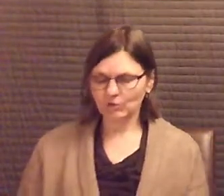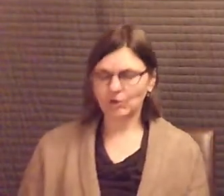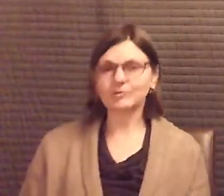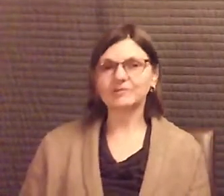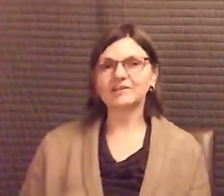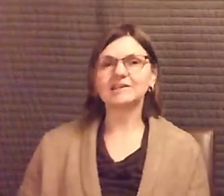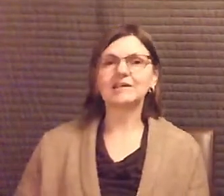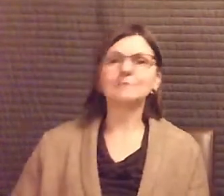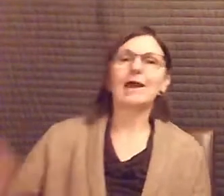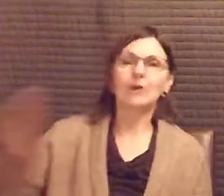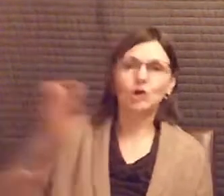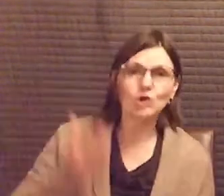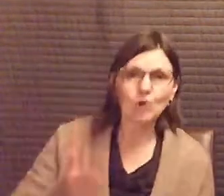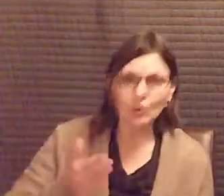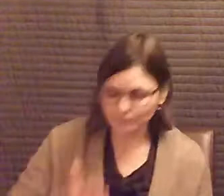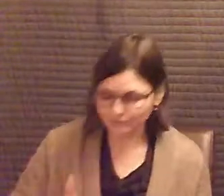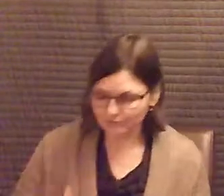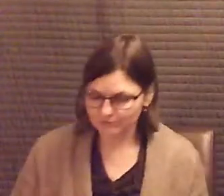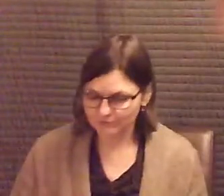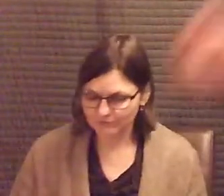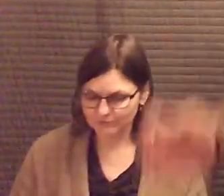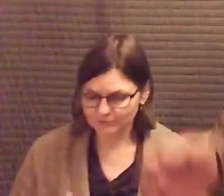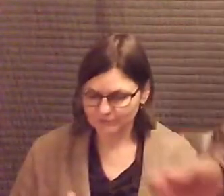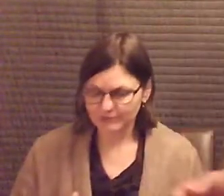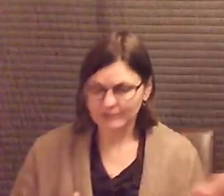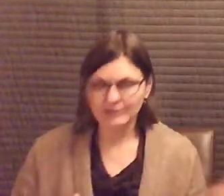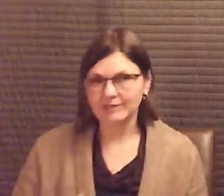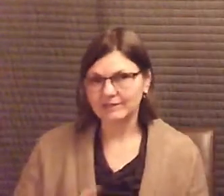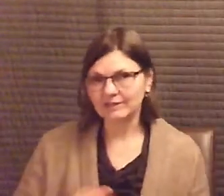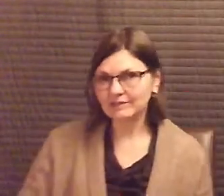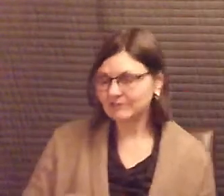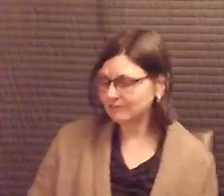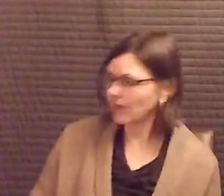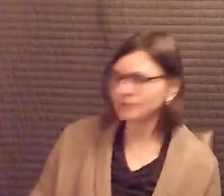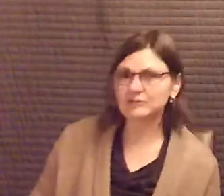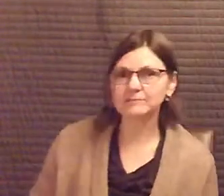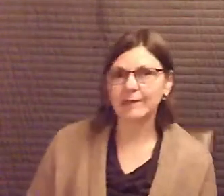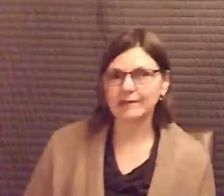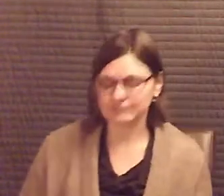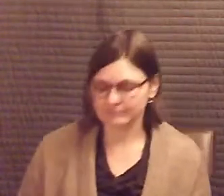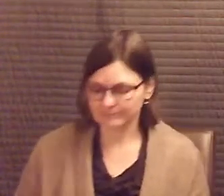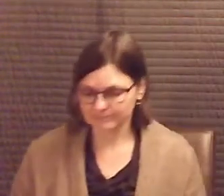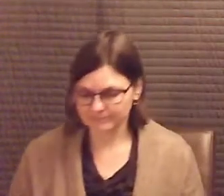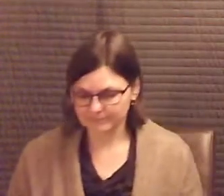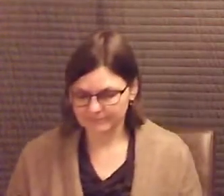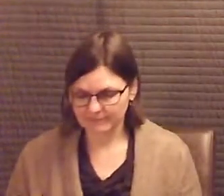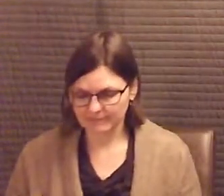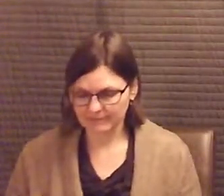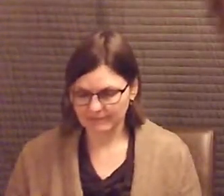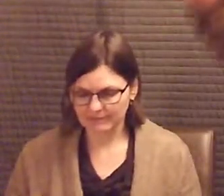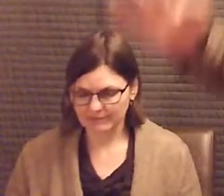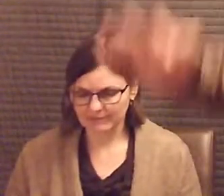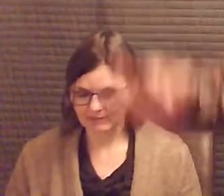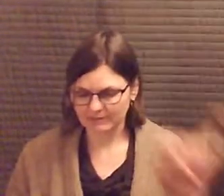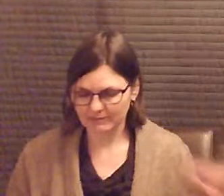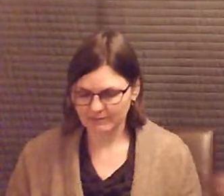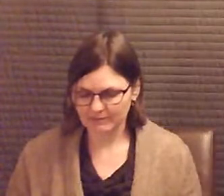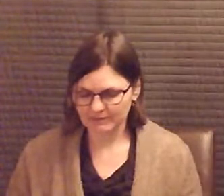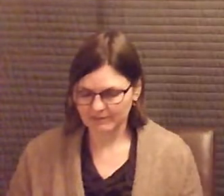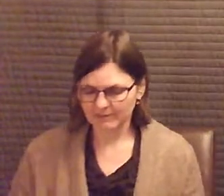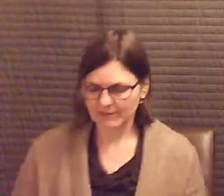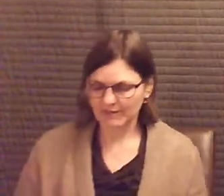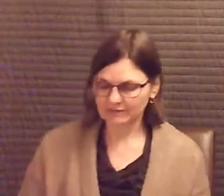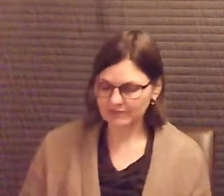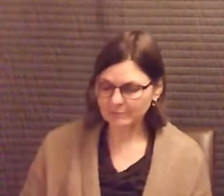dat ieder die in mijn geloof je mama je daar niet thuis blijft en is een jong persoon is hebben hier maar